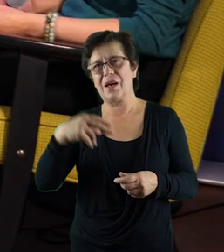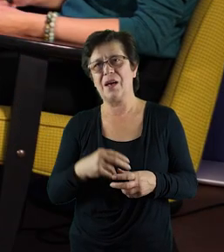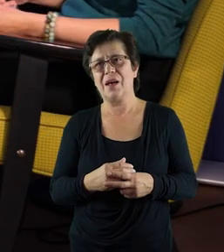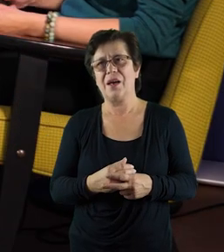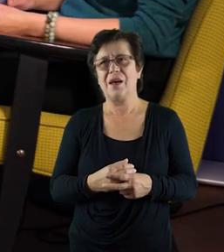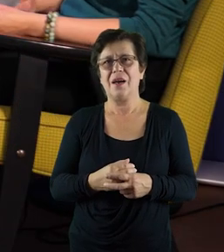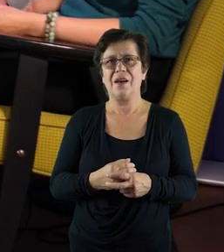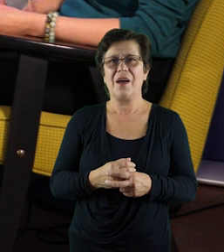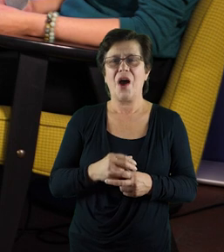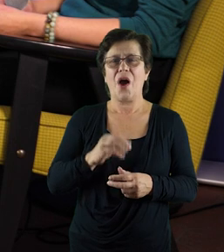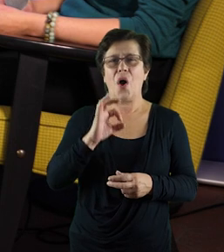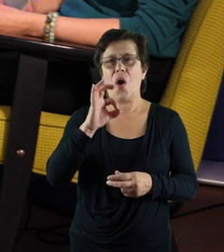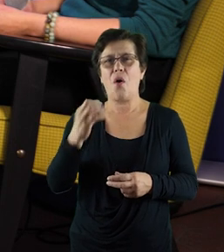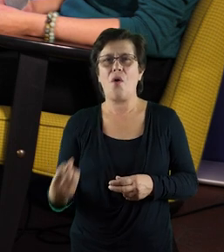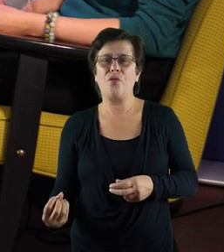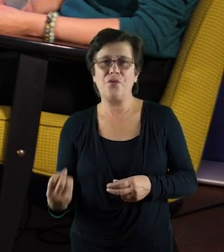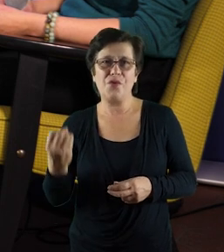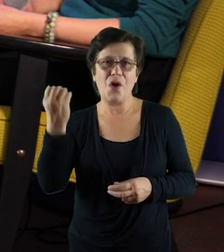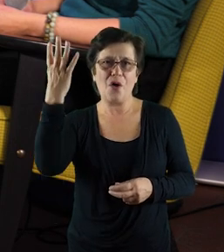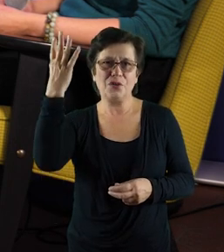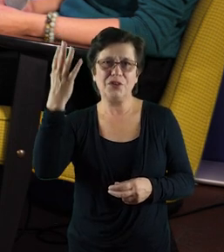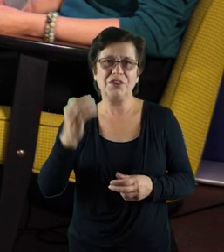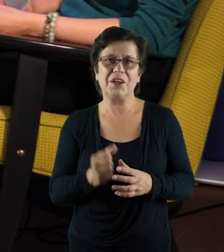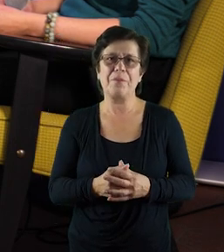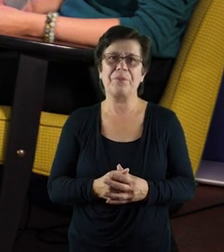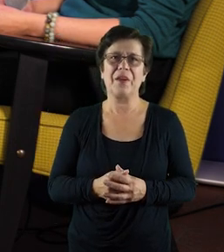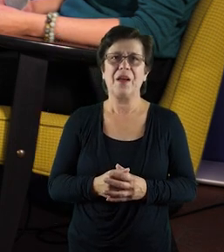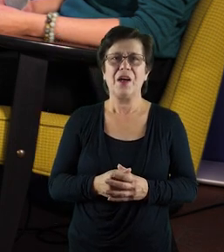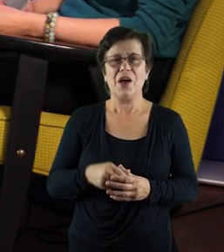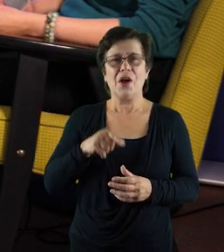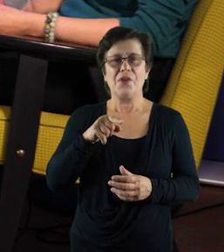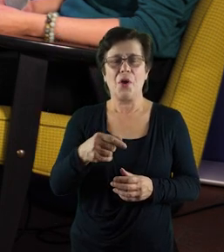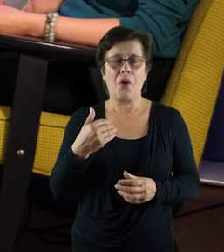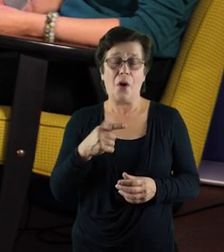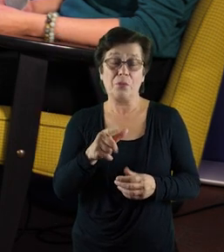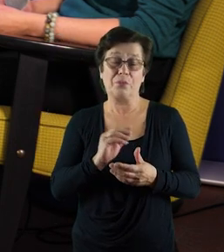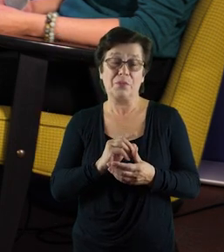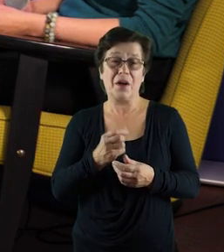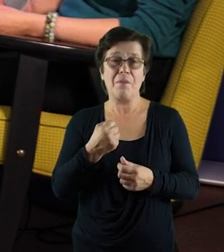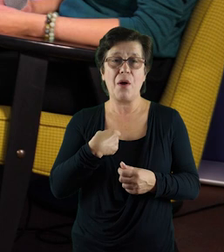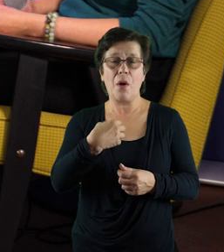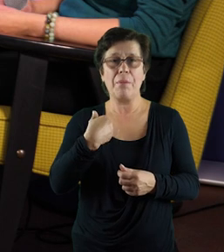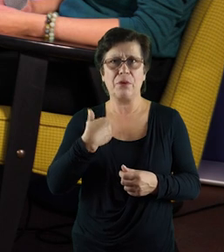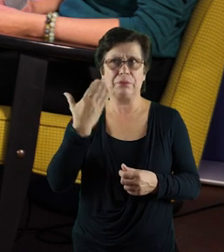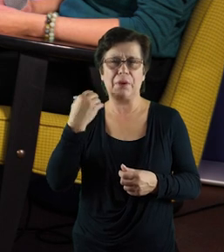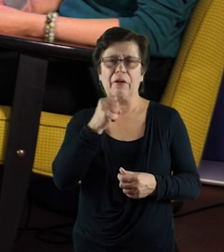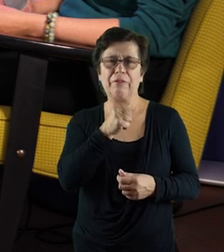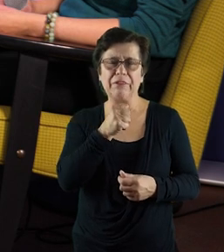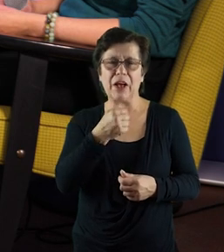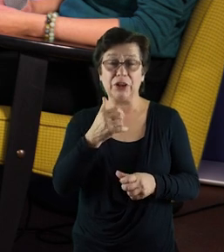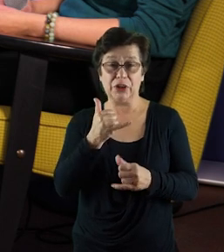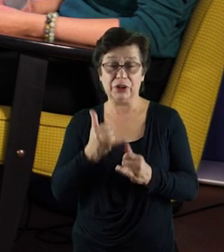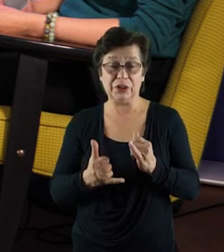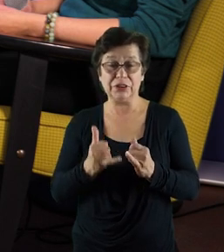On o tej wiośnie zresztą powiedział w jednym z wywiadów, że to był dla niego taki moment przełomowy, że on na wiosnę się zawsze budził, że zima była